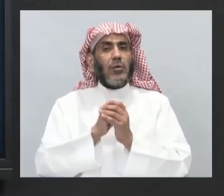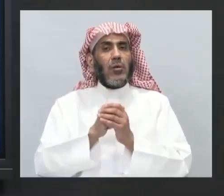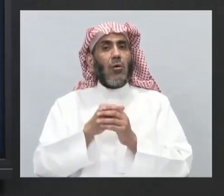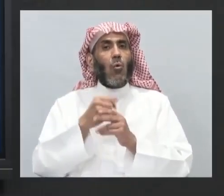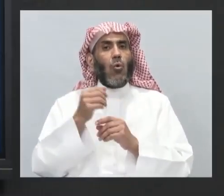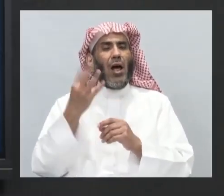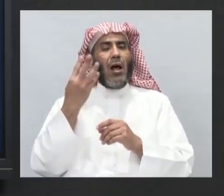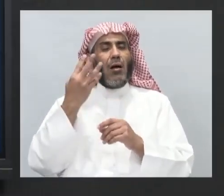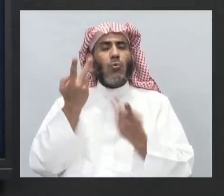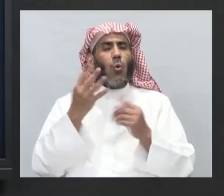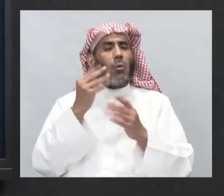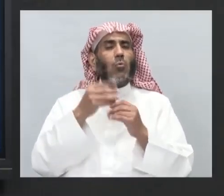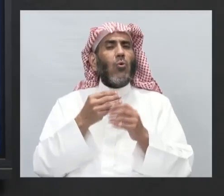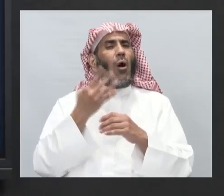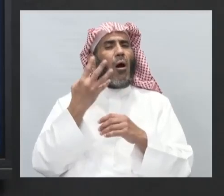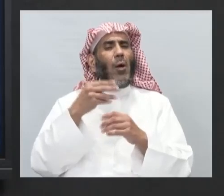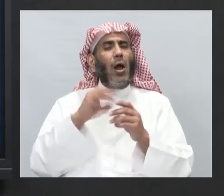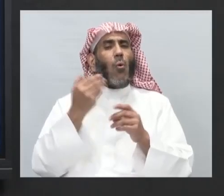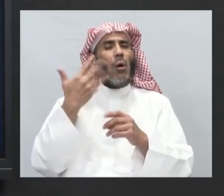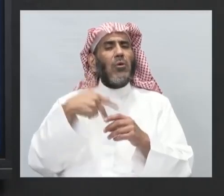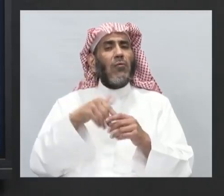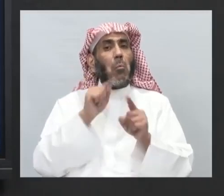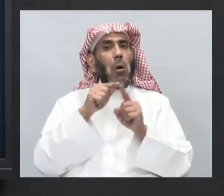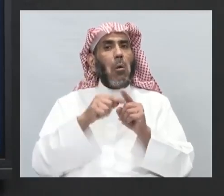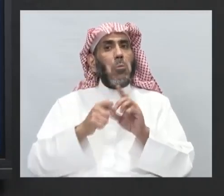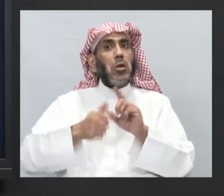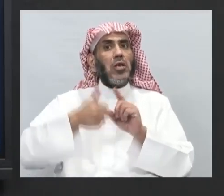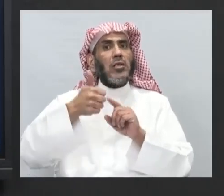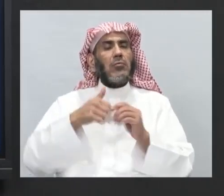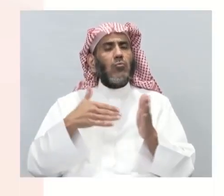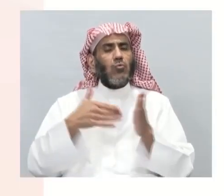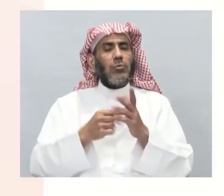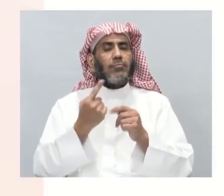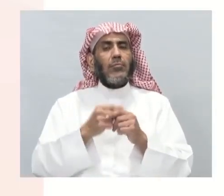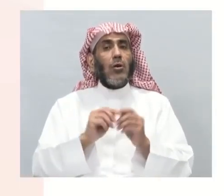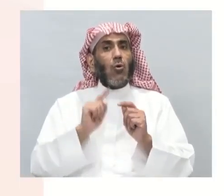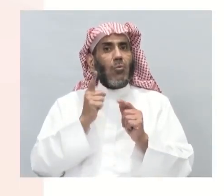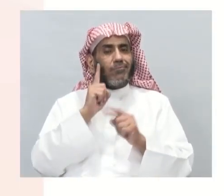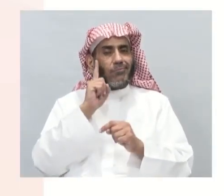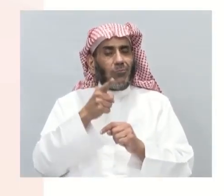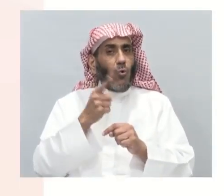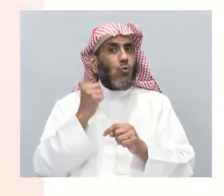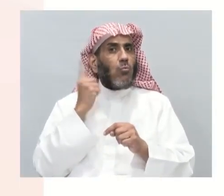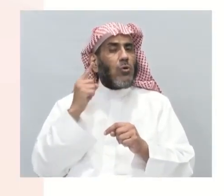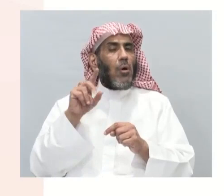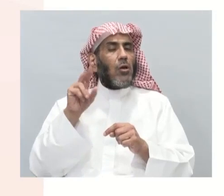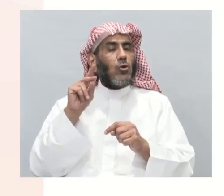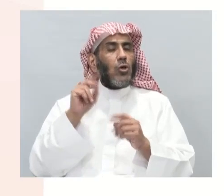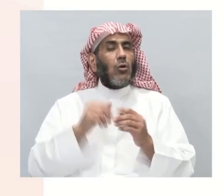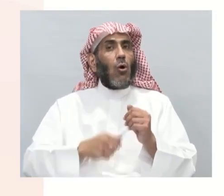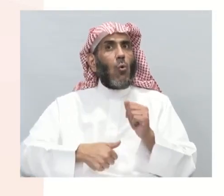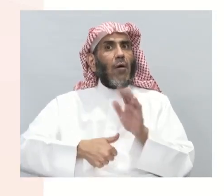40 او 50% من الاجاده وسنستكمل حتى ننهي هذه الوحده كن مستمعا جيدا وفعالا في المحاضرات